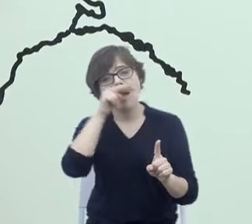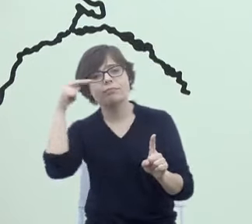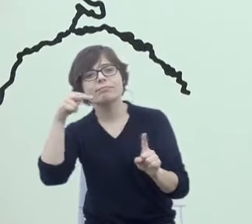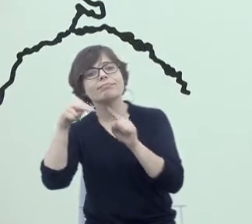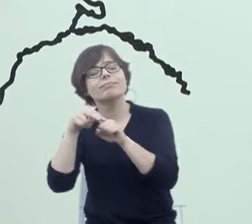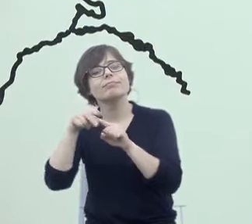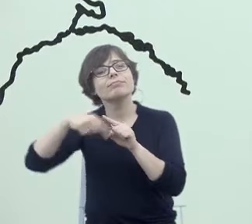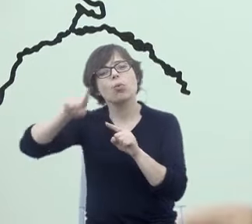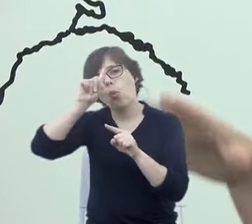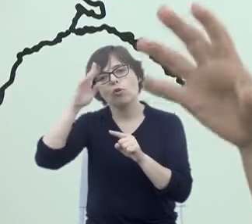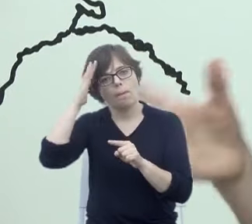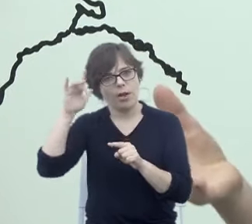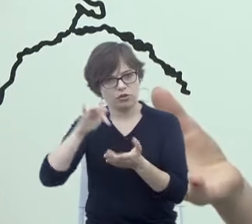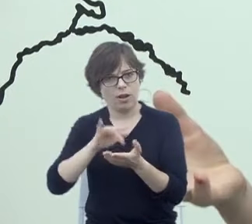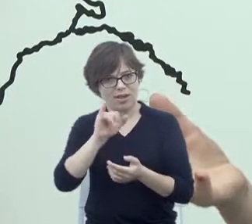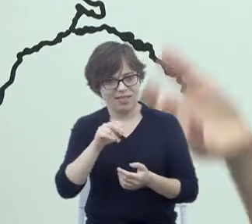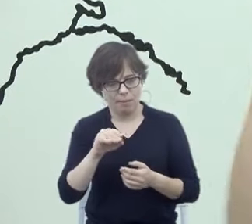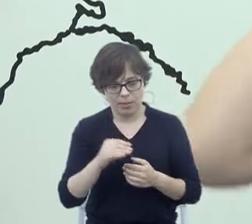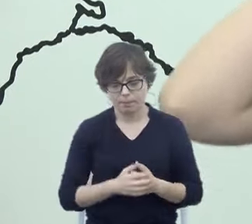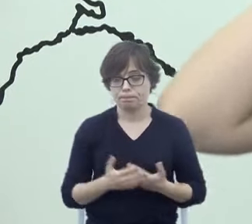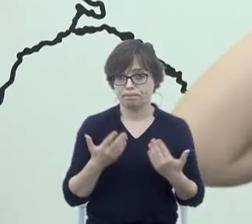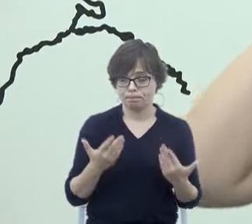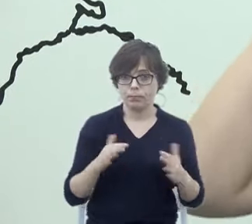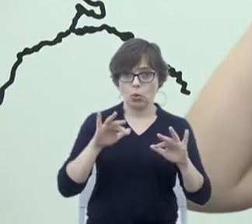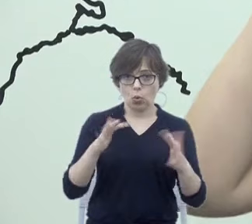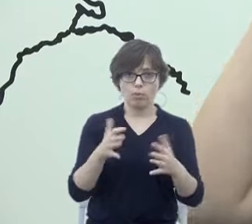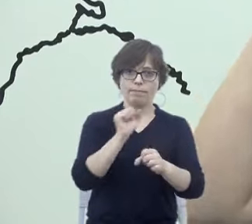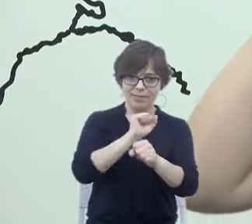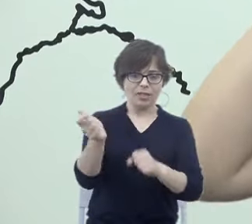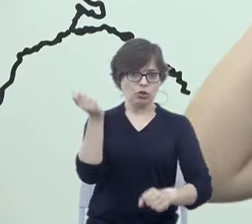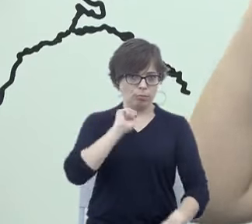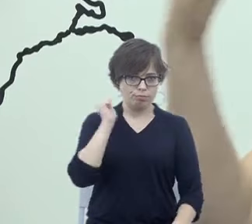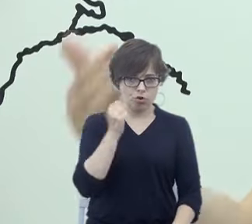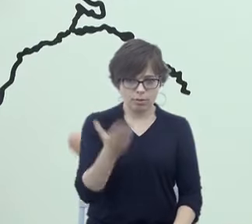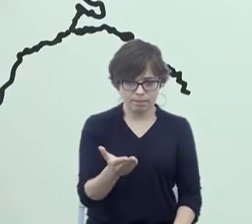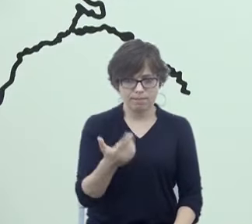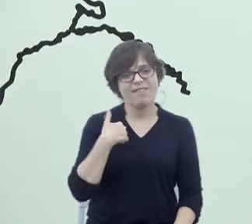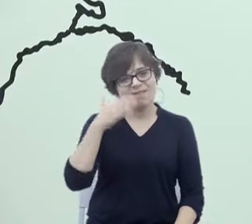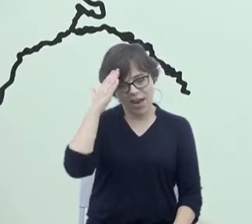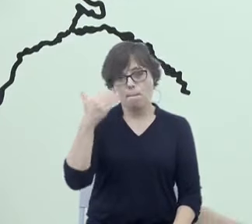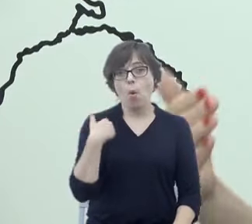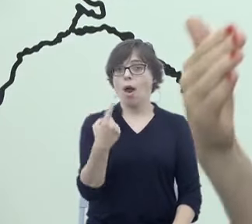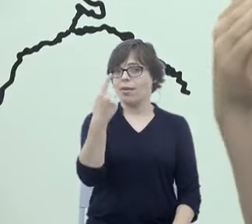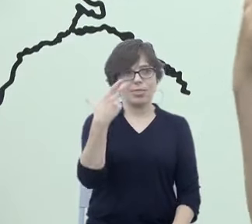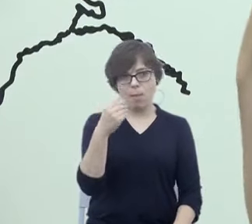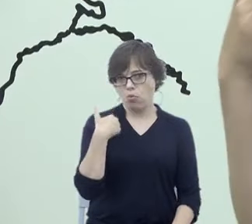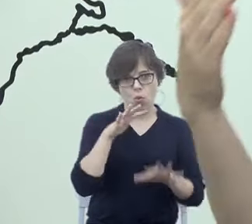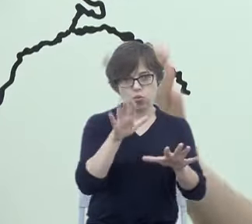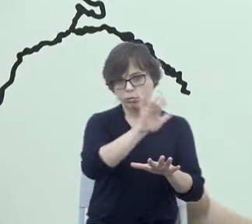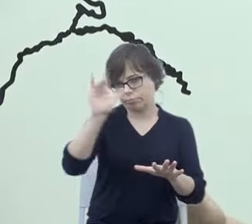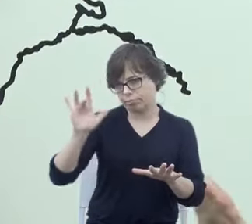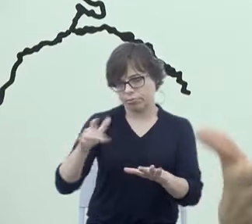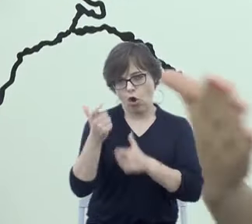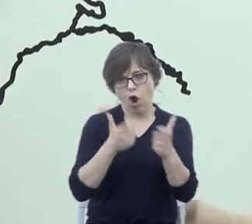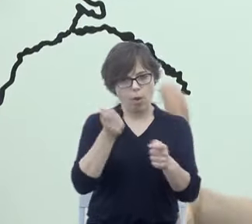Jedwabnego. Dokonuje się zbrodnia. Wiemy, że to była fala pogromowa. Wiemy też, że to są